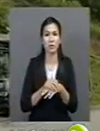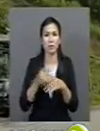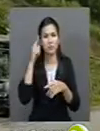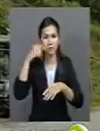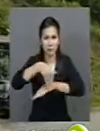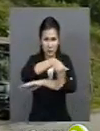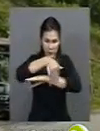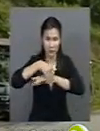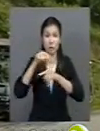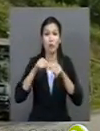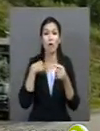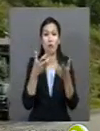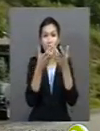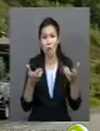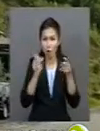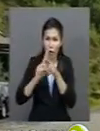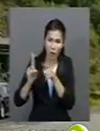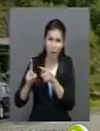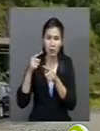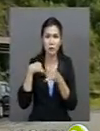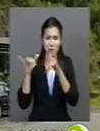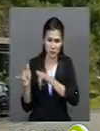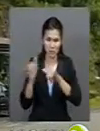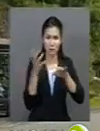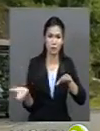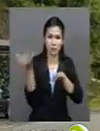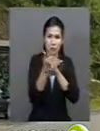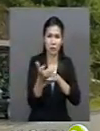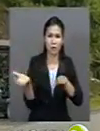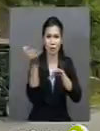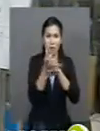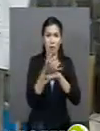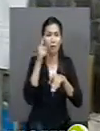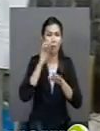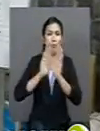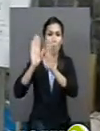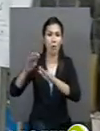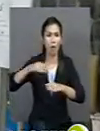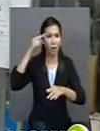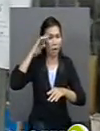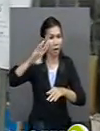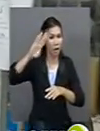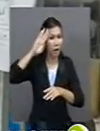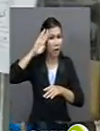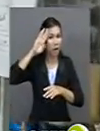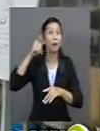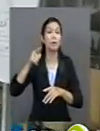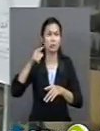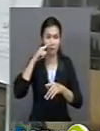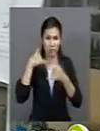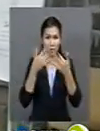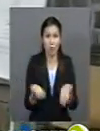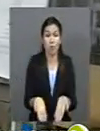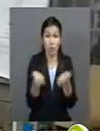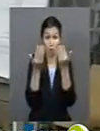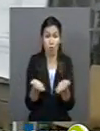ทำบัญชีของสิ่งของต่างๆแล้วก็ย้ายขึ้นรถบรรทุกไปเก็บไว้ในค่ายทหารที่อำเภอหล่มสักระหว่างที่รื้อถอน